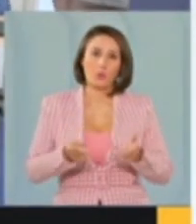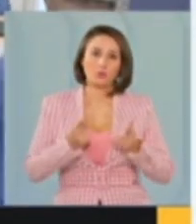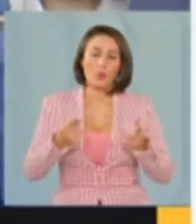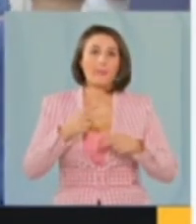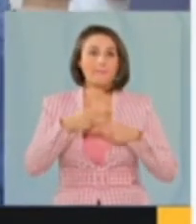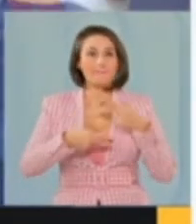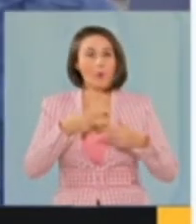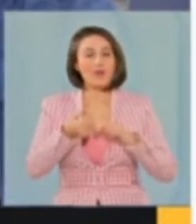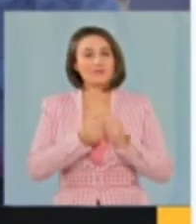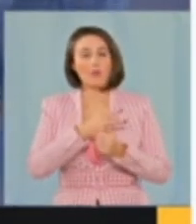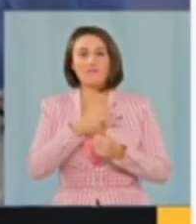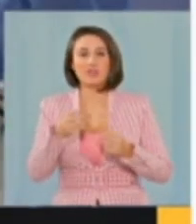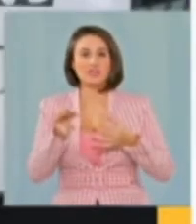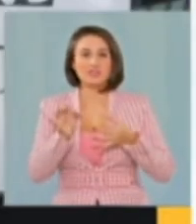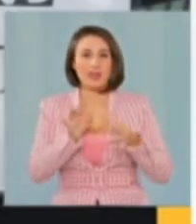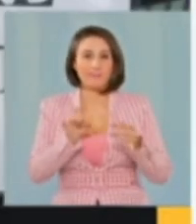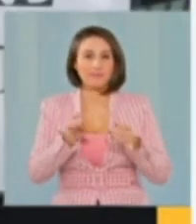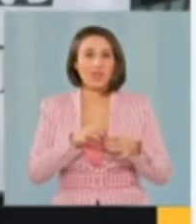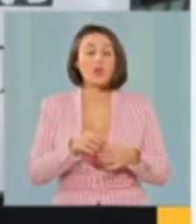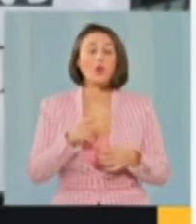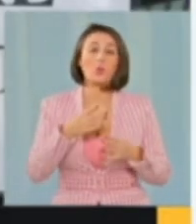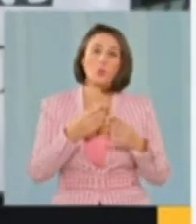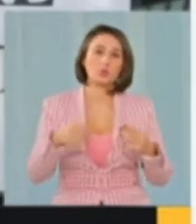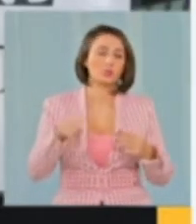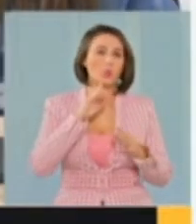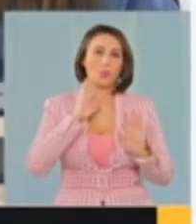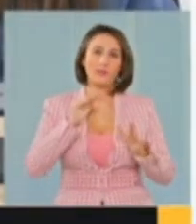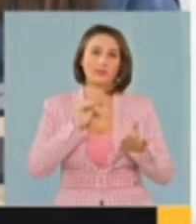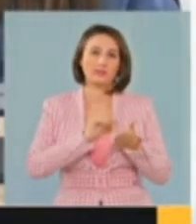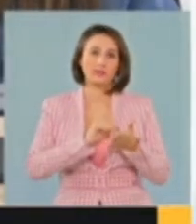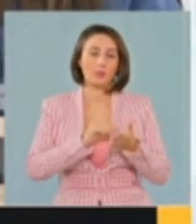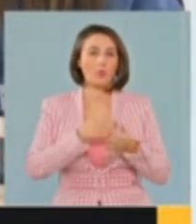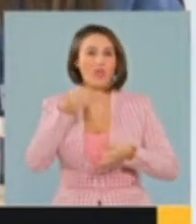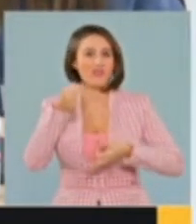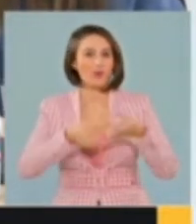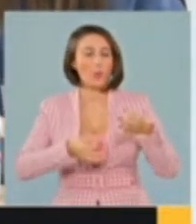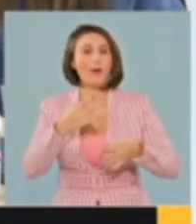de boală sau asimptomatice, mulți dintre ei n-au nevoie nici măcar de evaluare medicală.